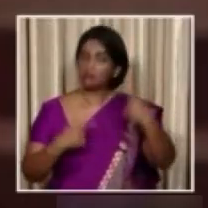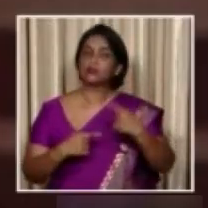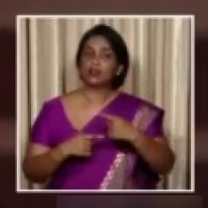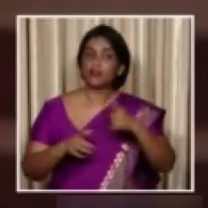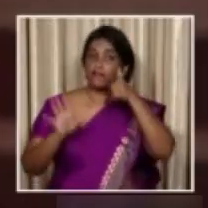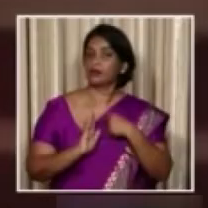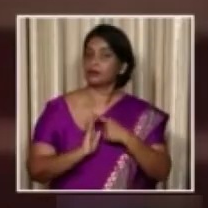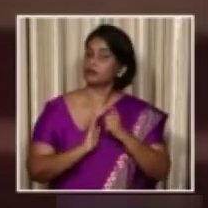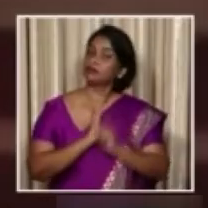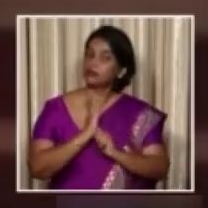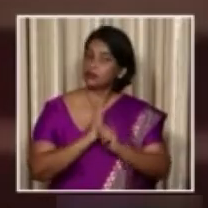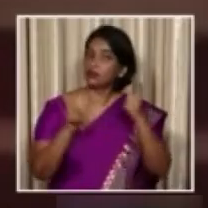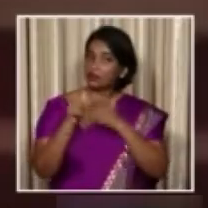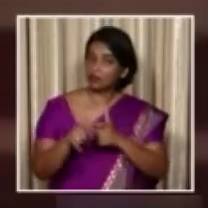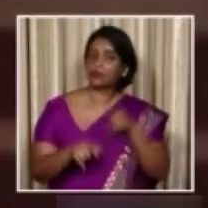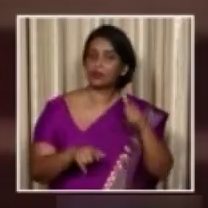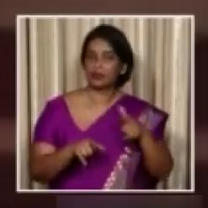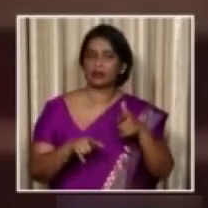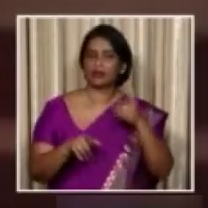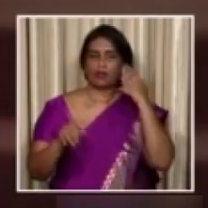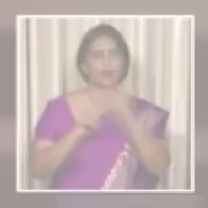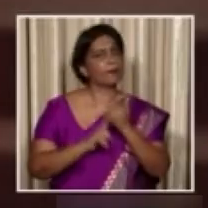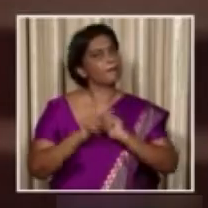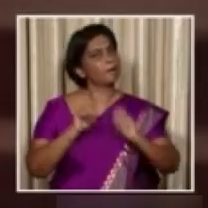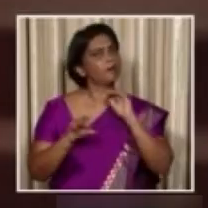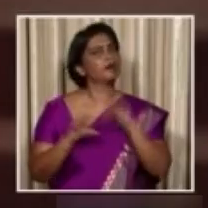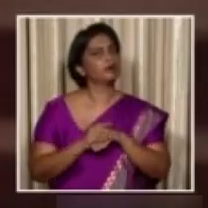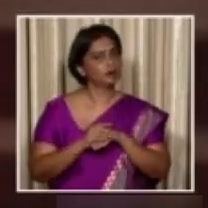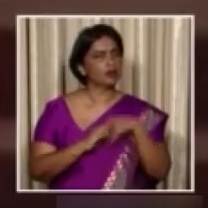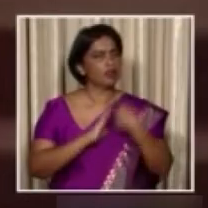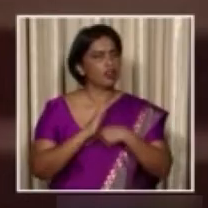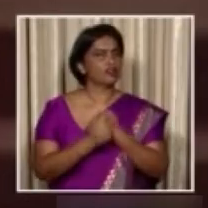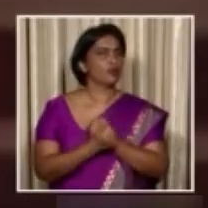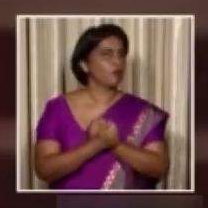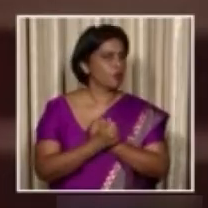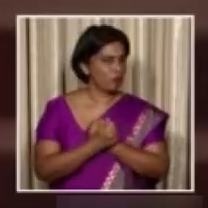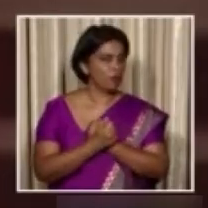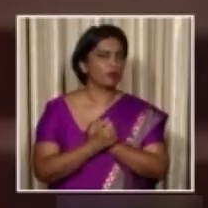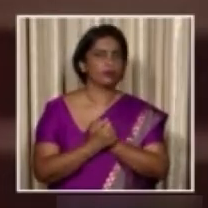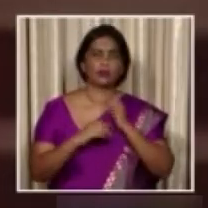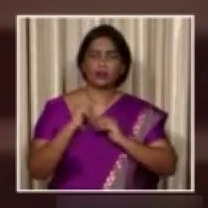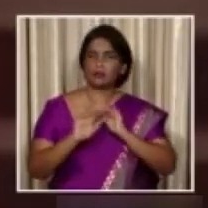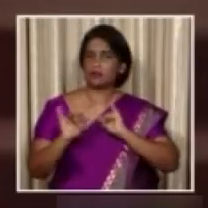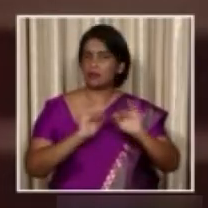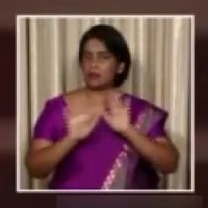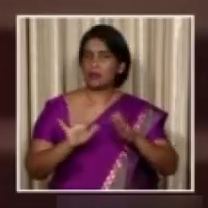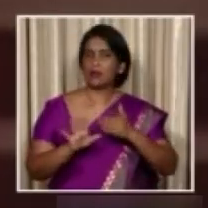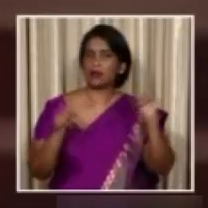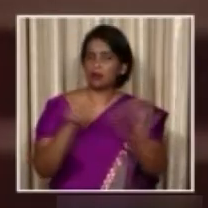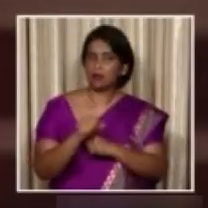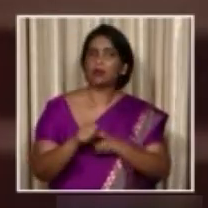වීඩියෝ කැප් දාලා මම පෙන්වන්න මකට ඔබතුමාලා මේ පාර්ලිමේන්තුව තුල මේ රට පොලිසියෙන් මේ වගේ මෙහෙයුම් කරන අහිංසක මිනිස්සුන්ව මරනවා කියපු